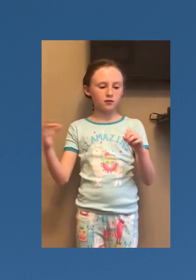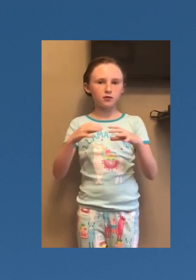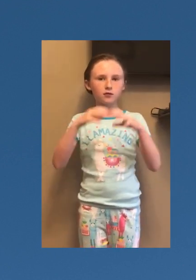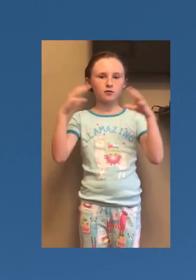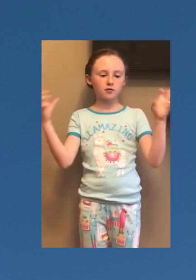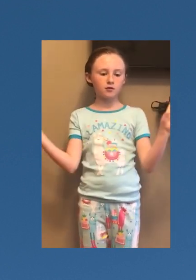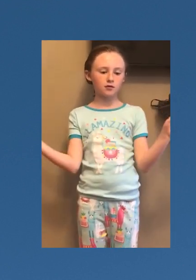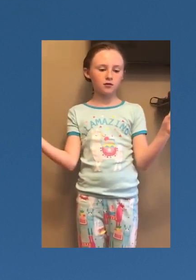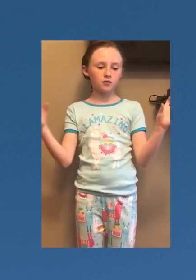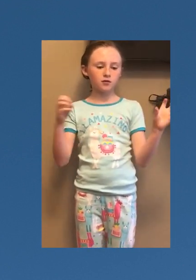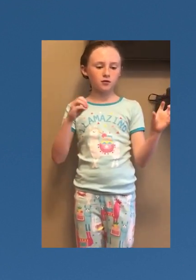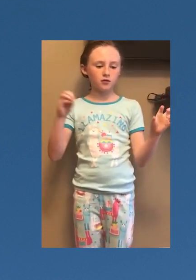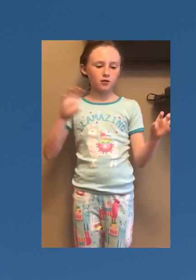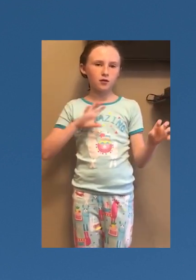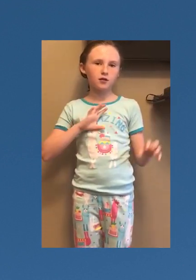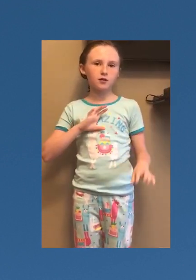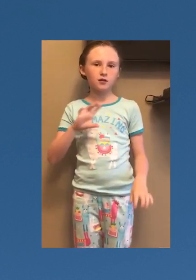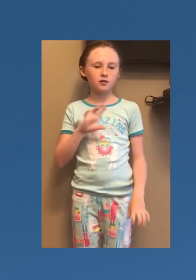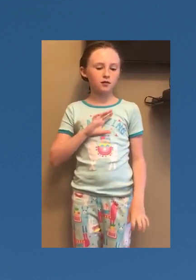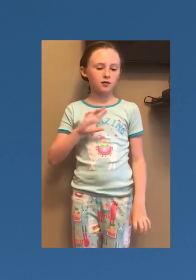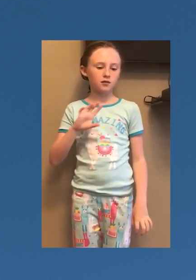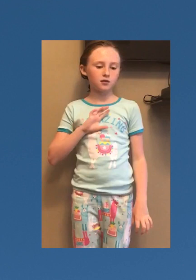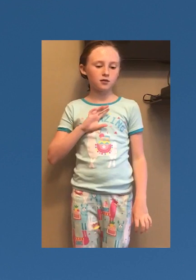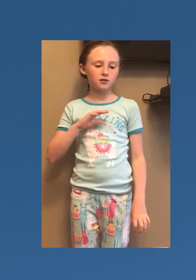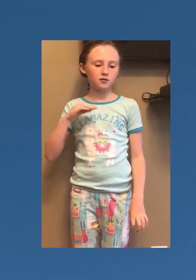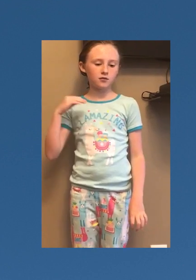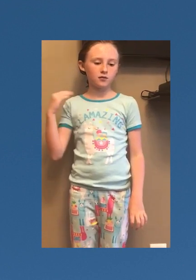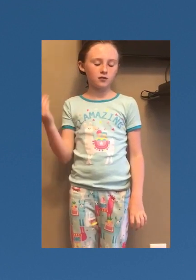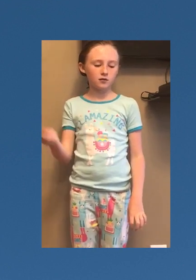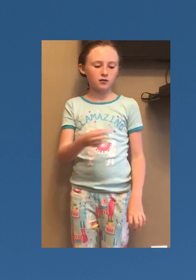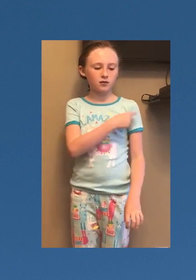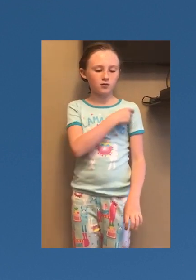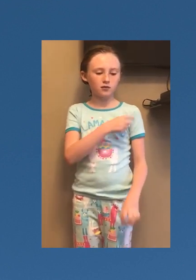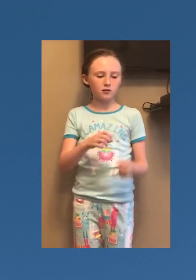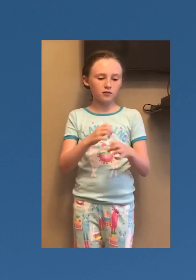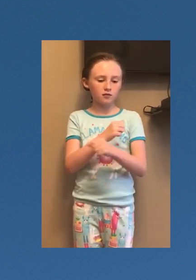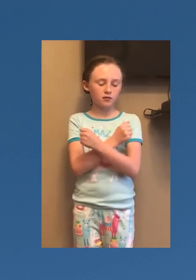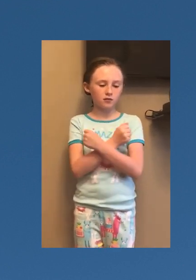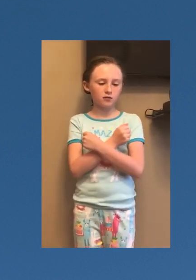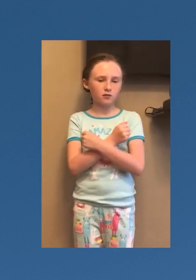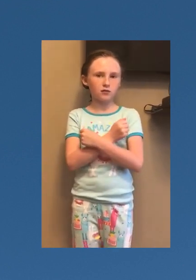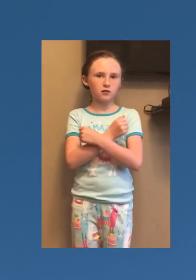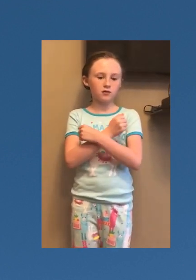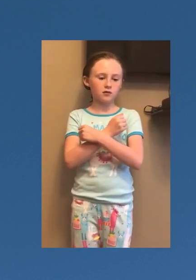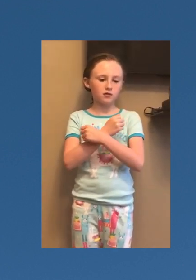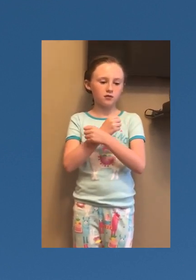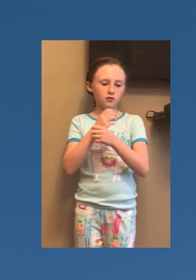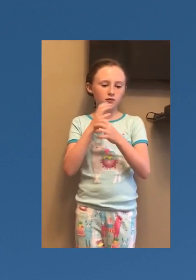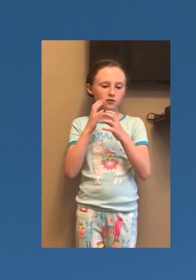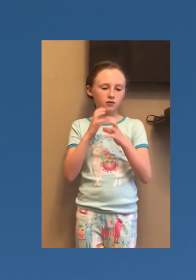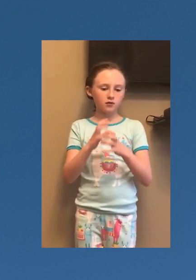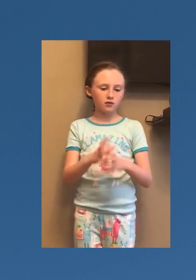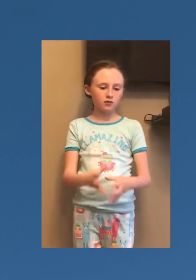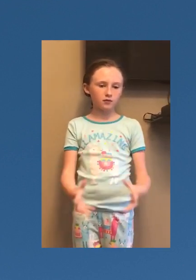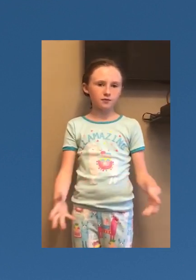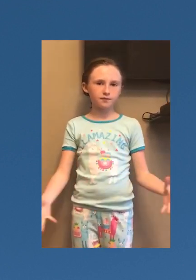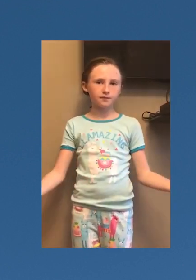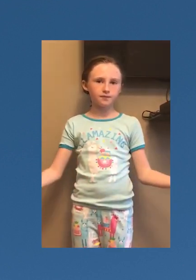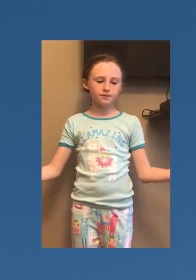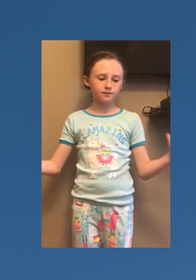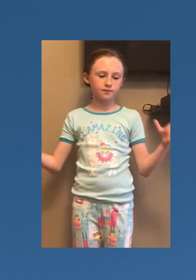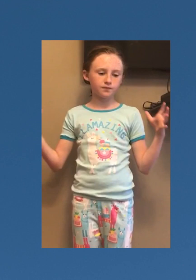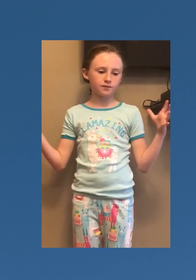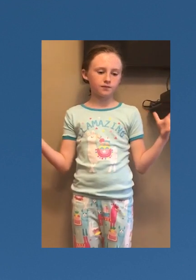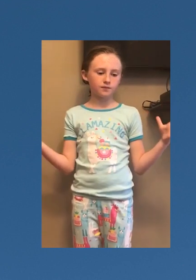croix. Ton histoire est une épopée des plus